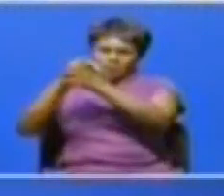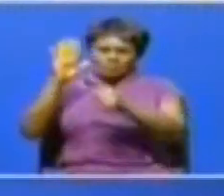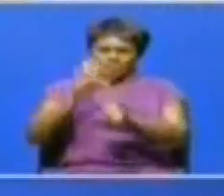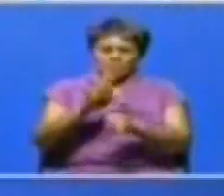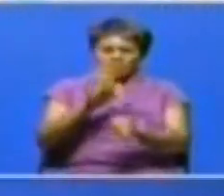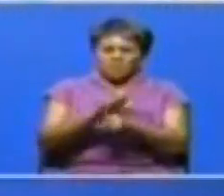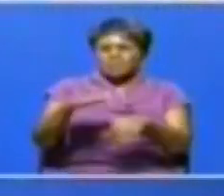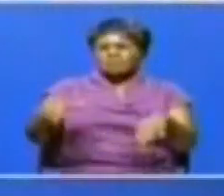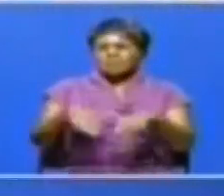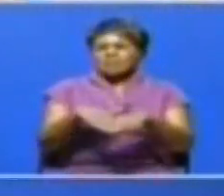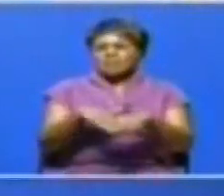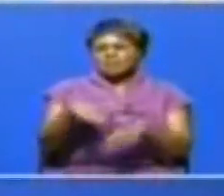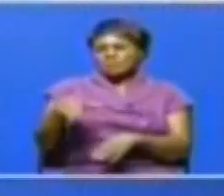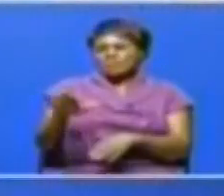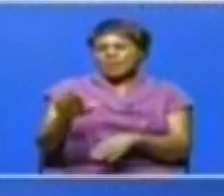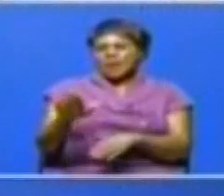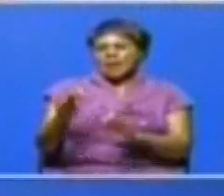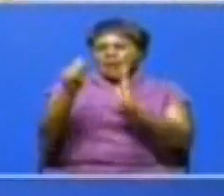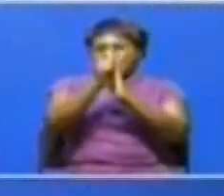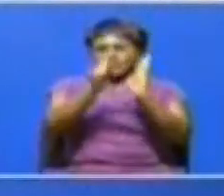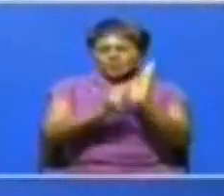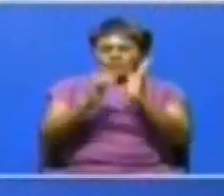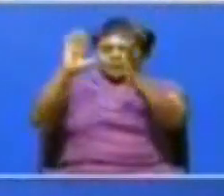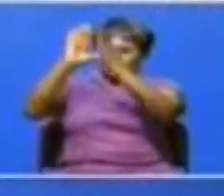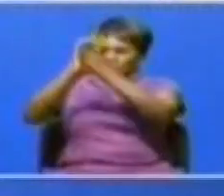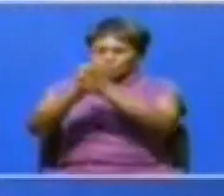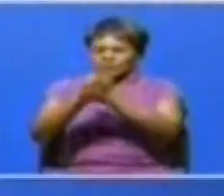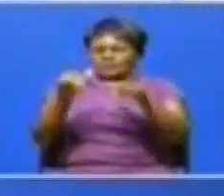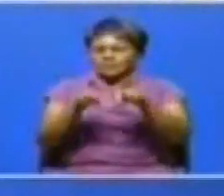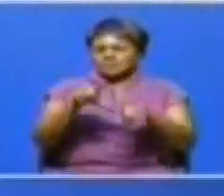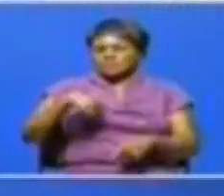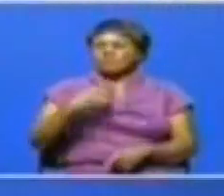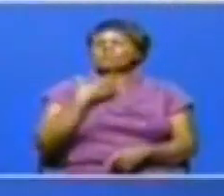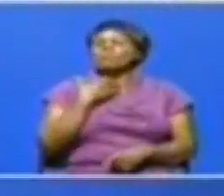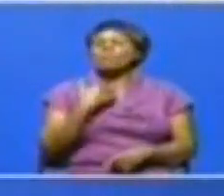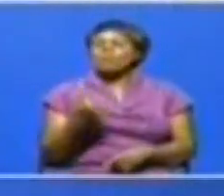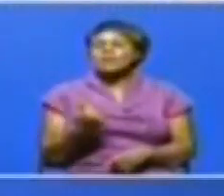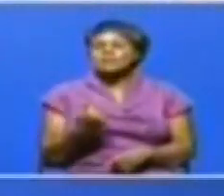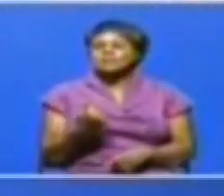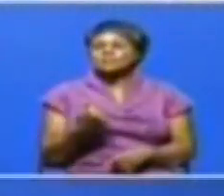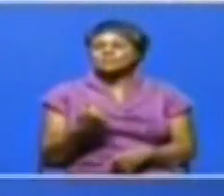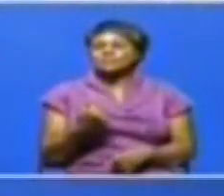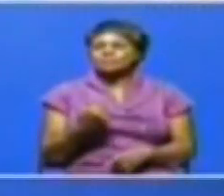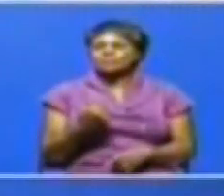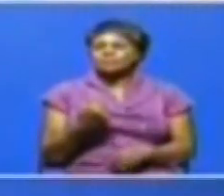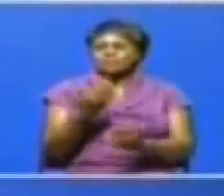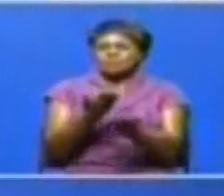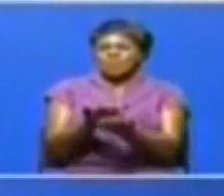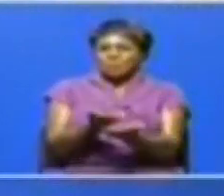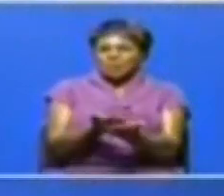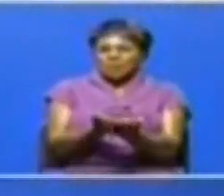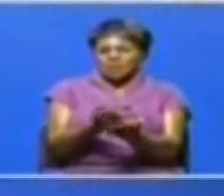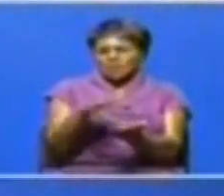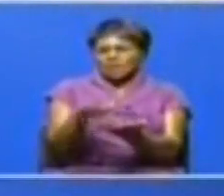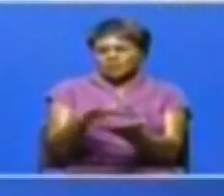wengi pale, na kulingana na bila alisukuma agenda ya Jubilee, na pia mwenyewe anataka kuomba ile kazi. Kwa